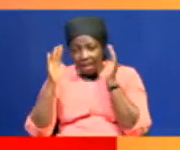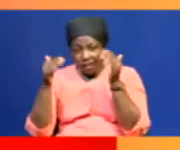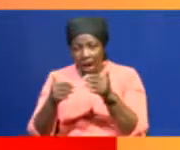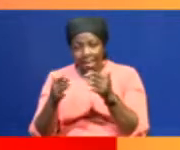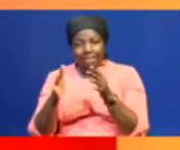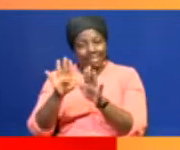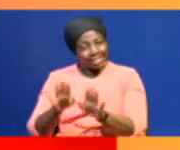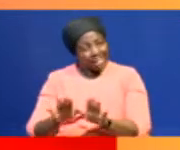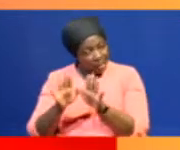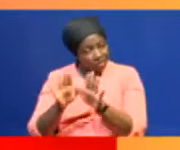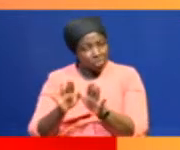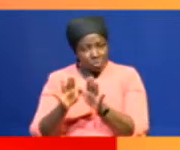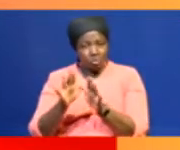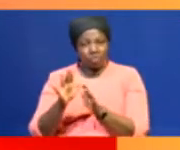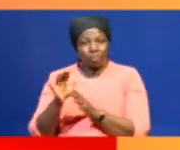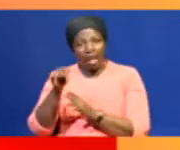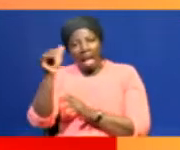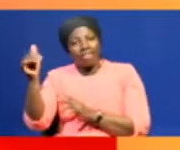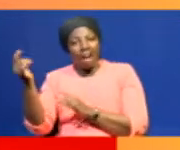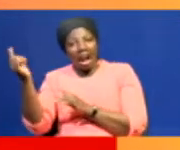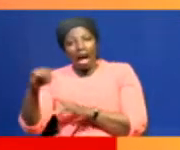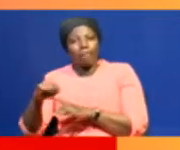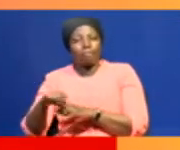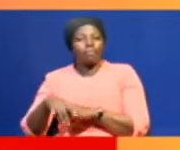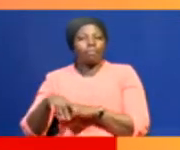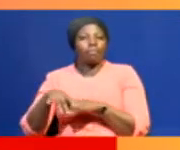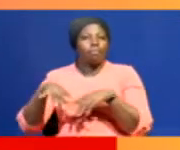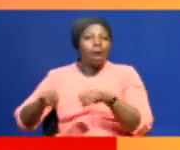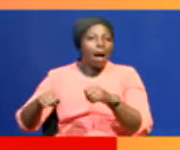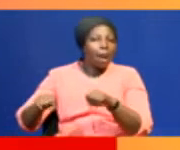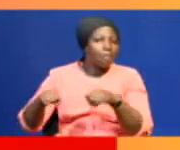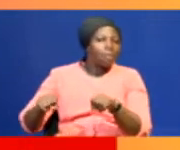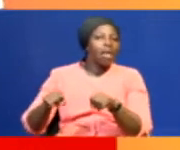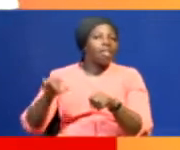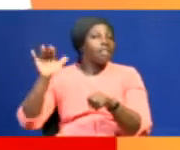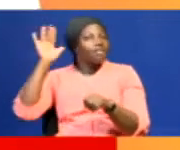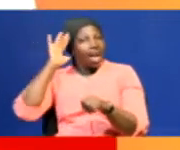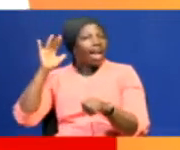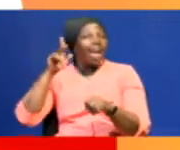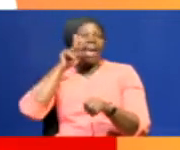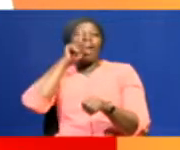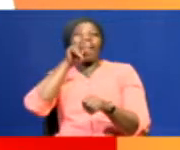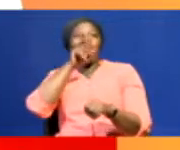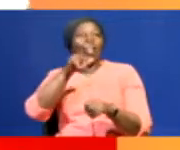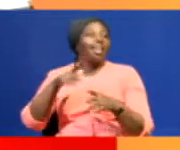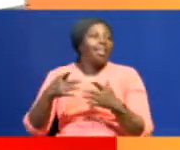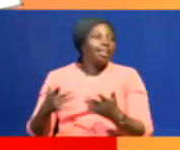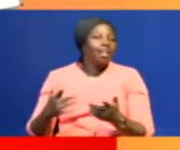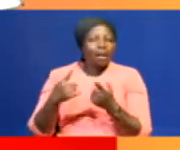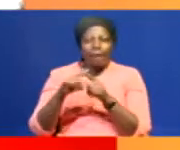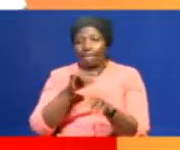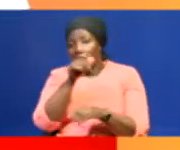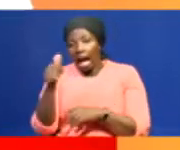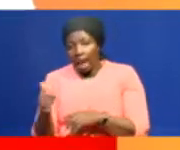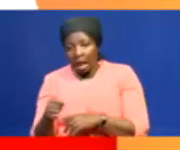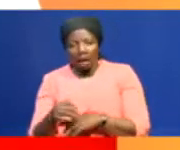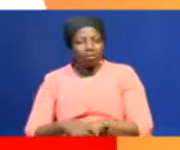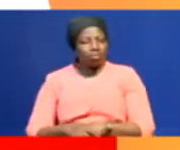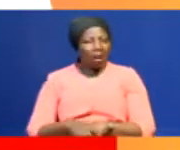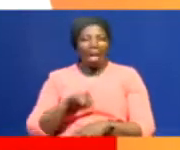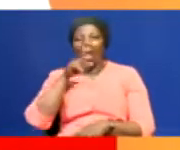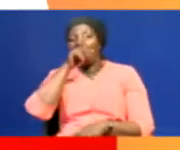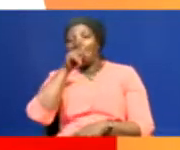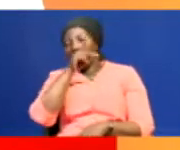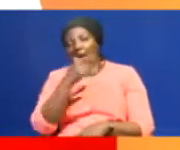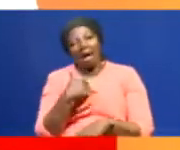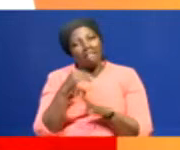abiria pedestrian, ule mtu ambaye anatembea kwa miguu anaweza sikia kitu inakuja atoke. lakini utashitukia imekufikia. Hiyo ndio